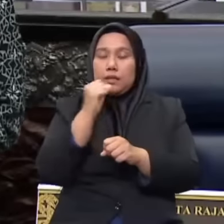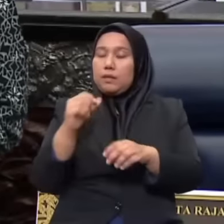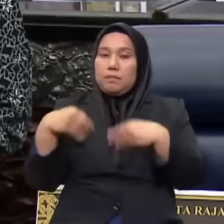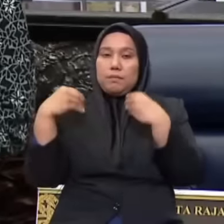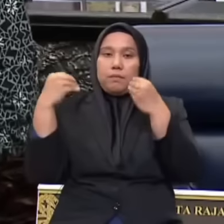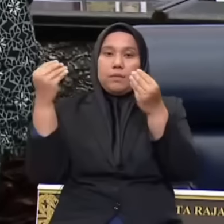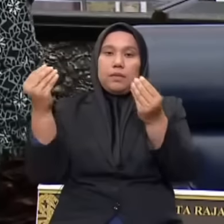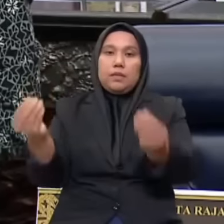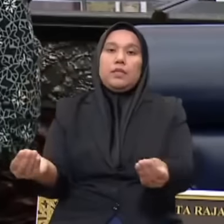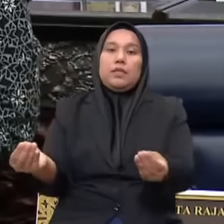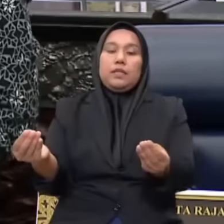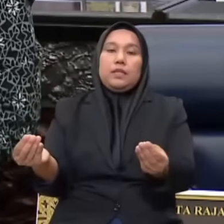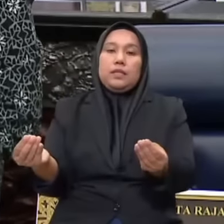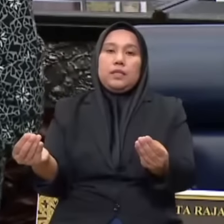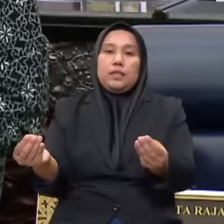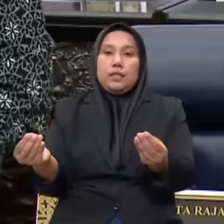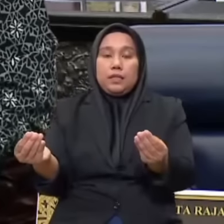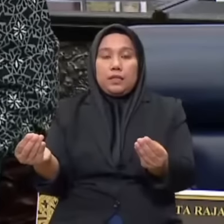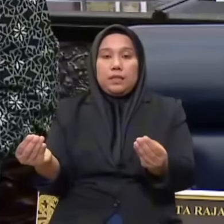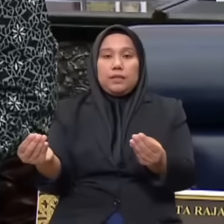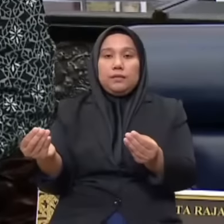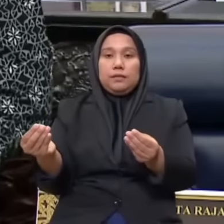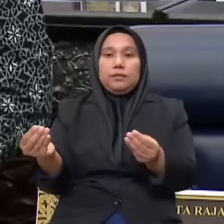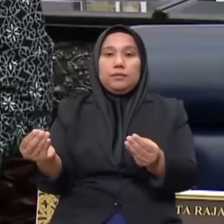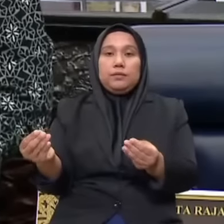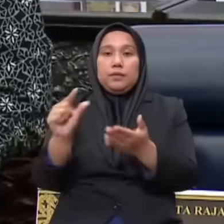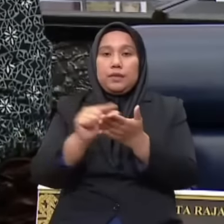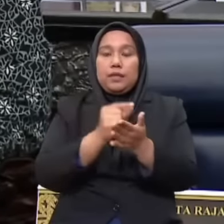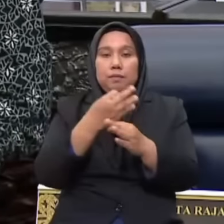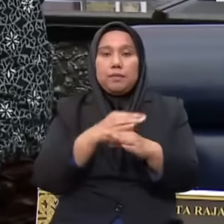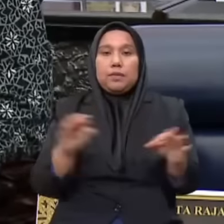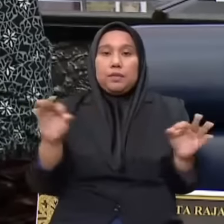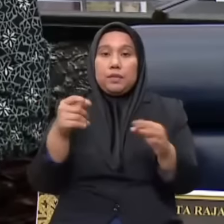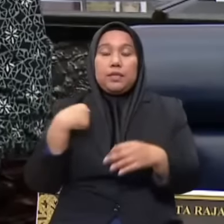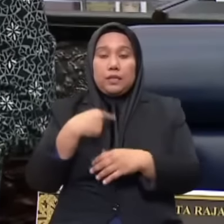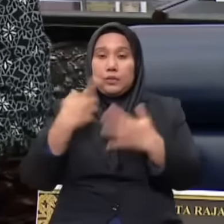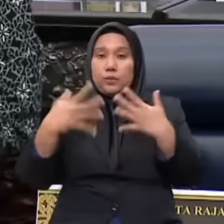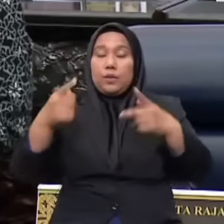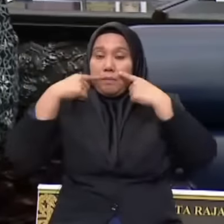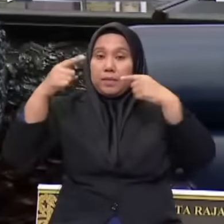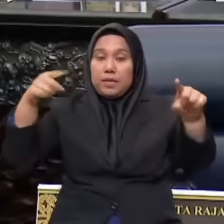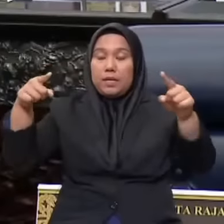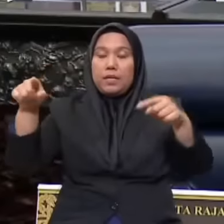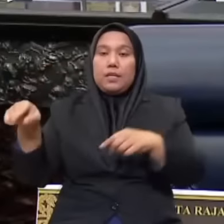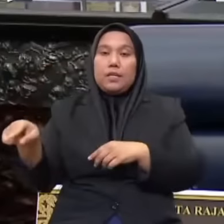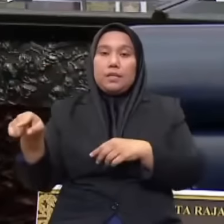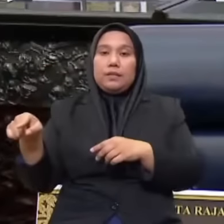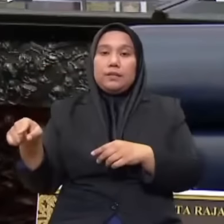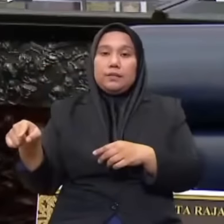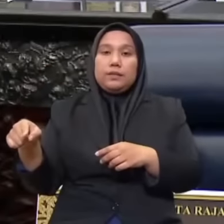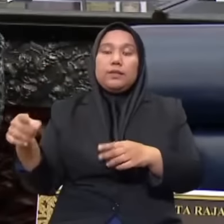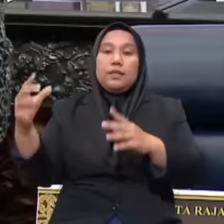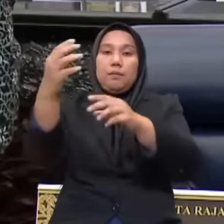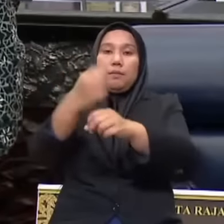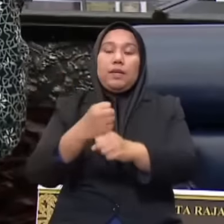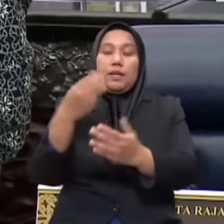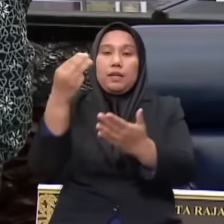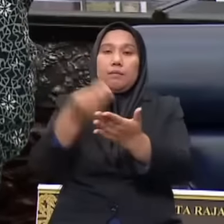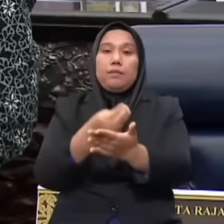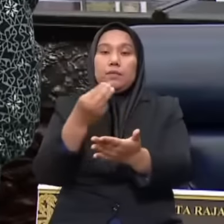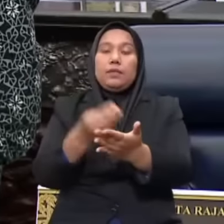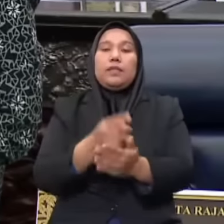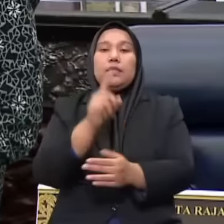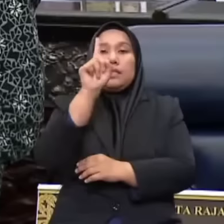percuma berjuta-juta kepada seorang begitu, kita telah berjaya melebarkan capaian modal itu sebanyak 1